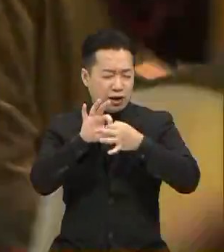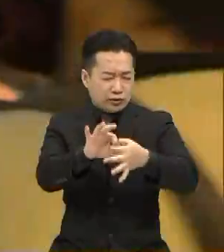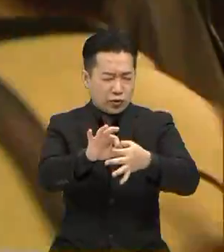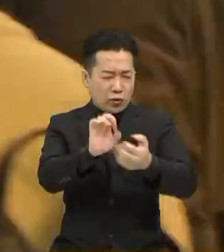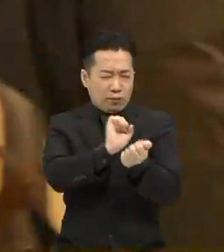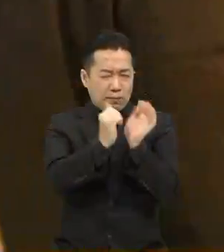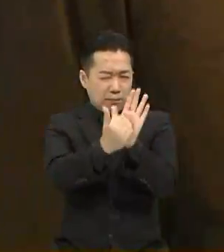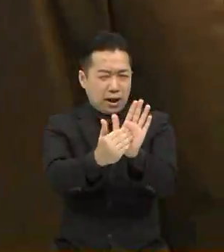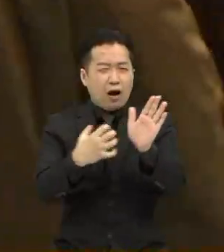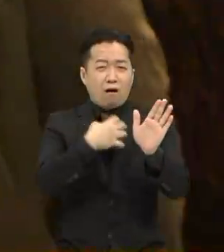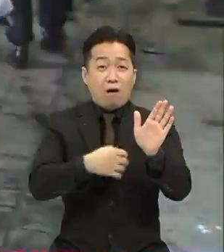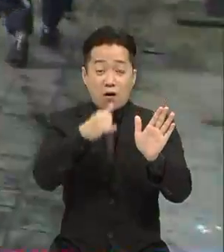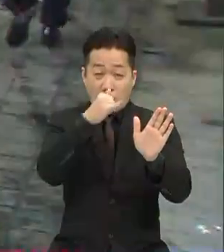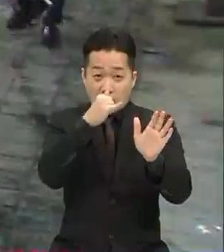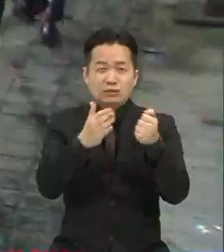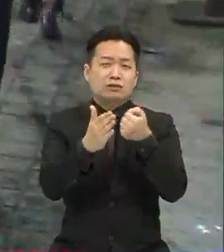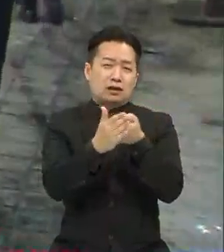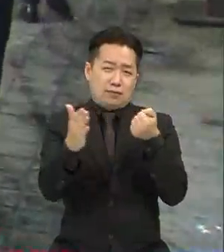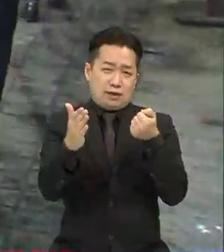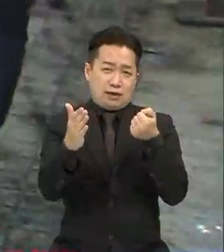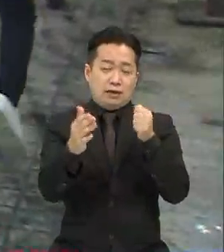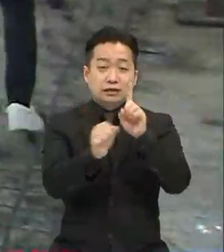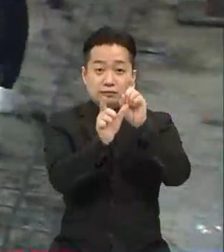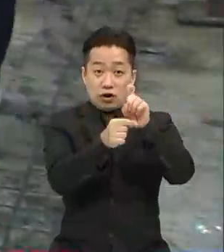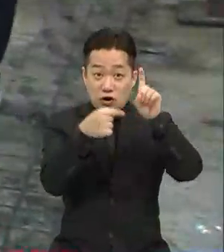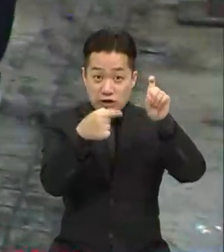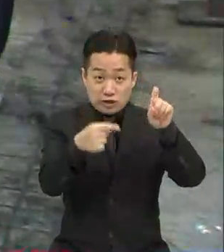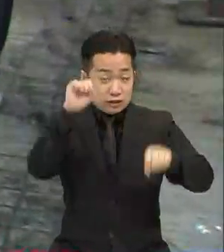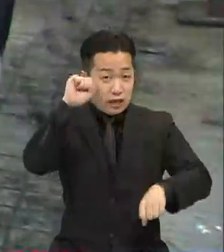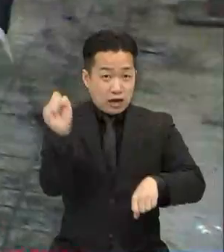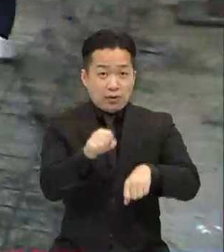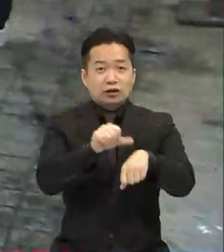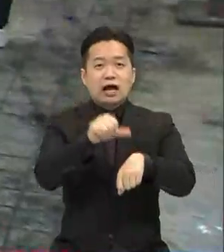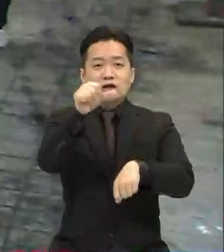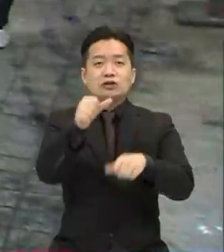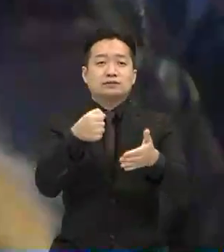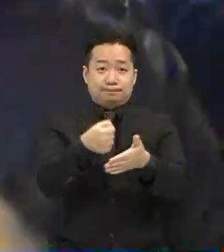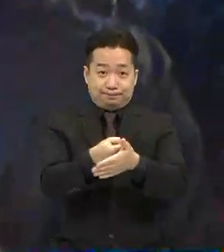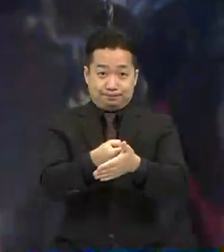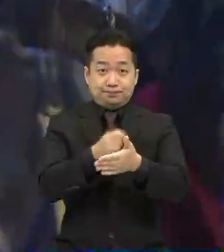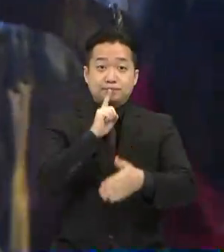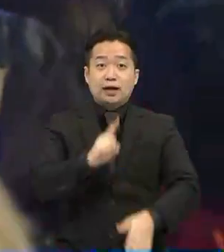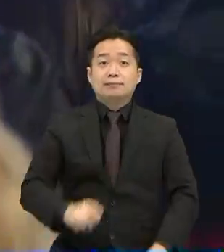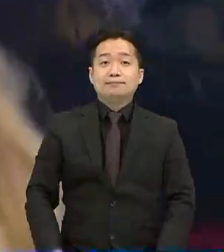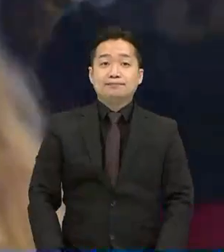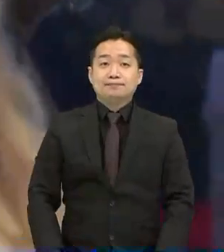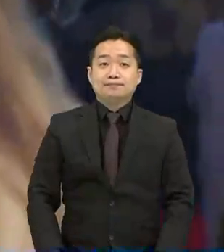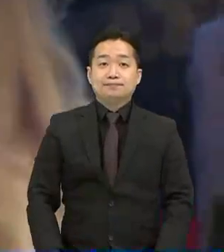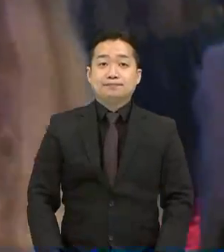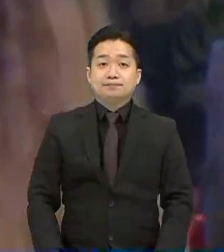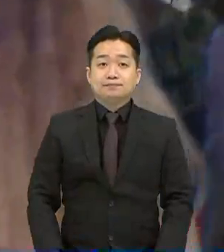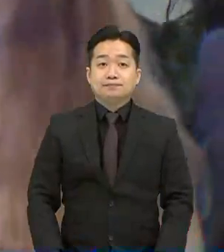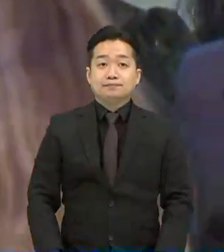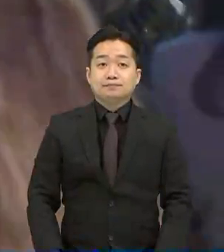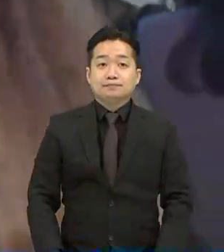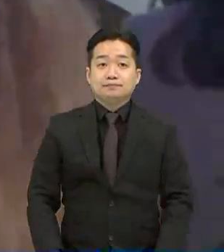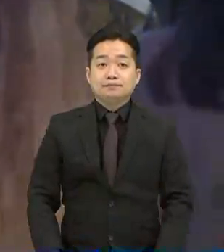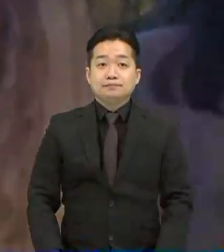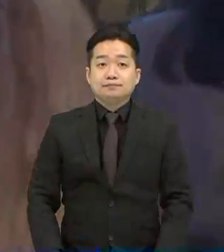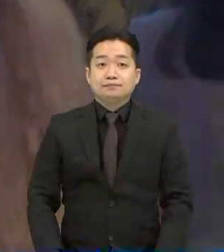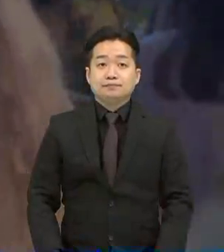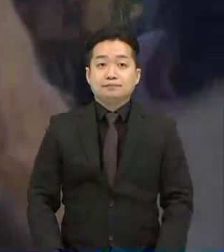방역 상황이 우려된다는 이유로 다음 달 1일 새벽 5시로 정리됐습니다. SBS